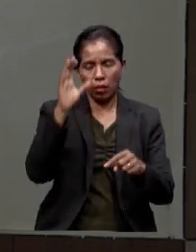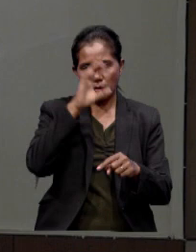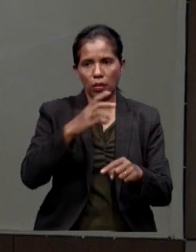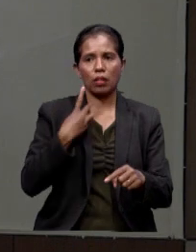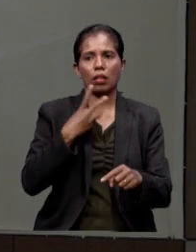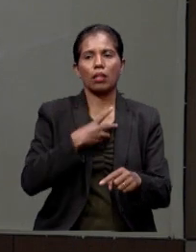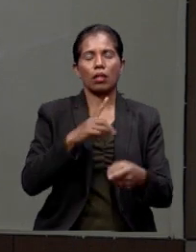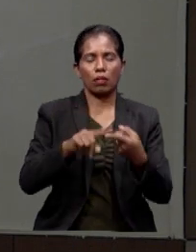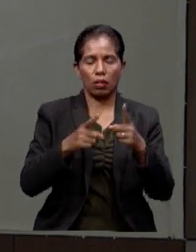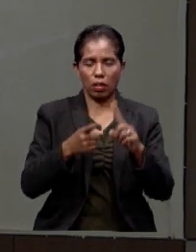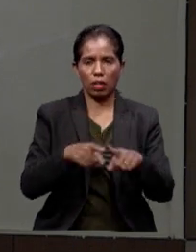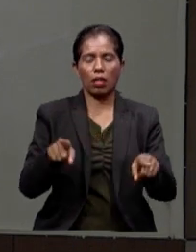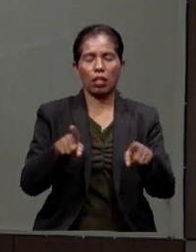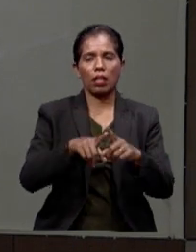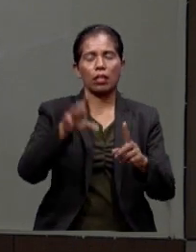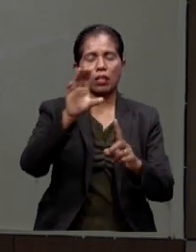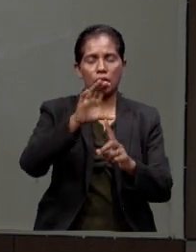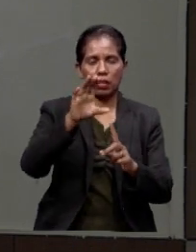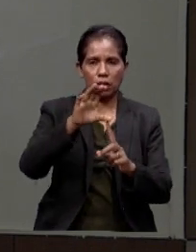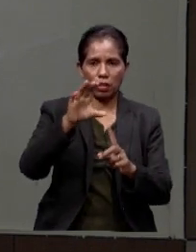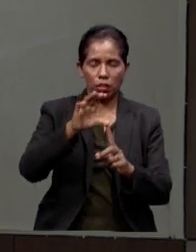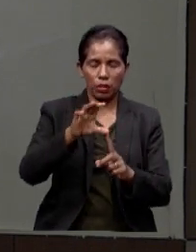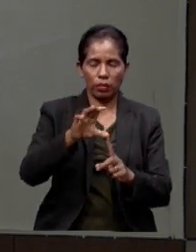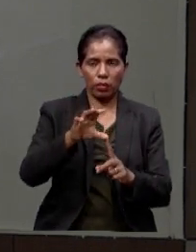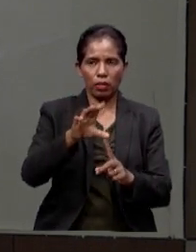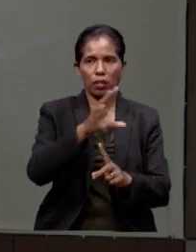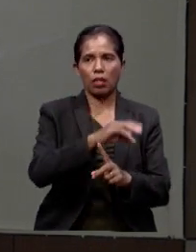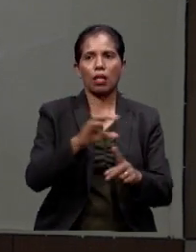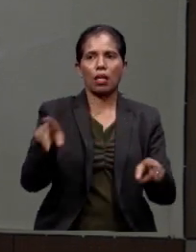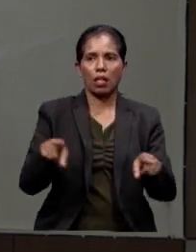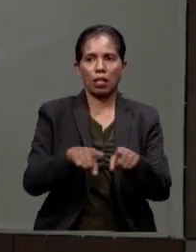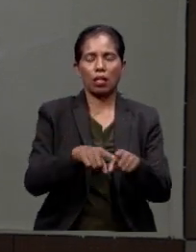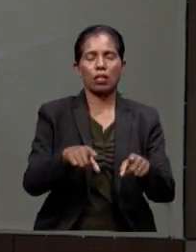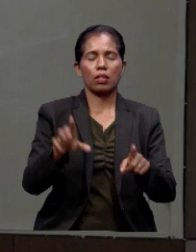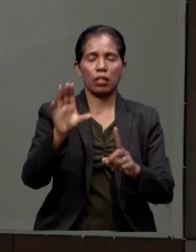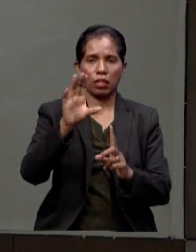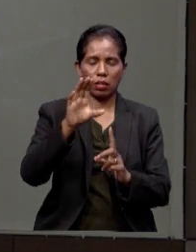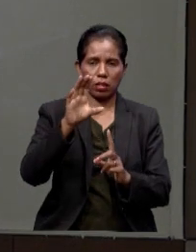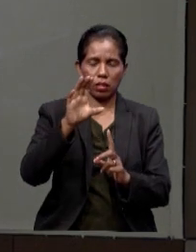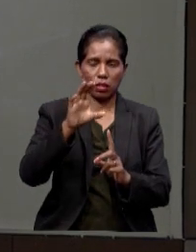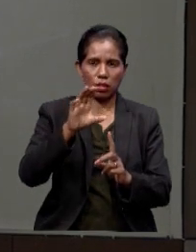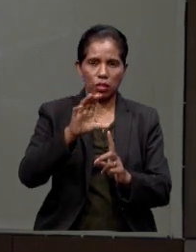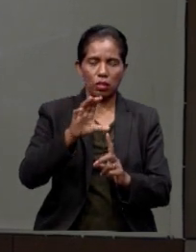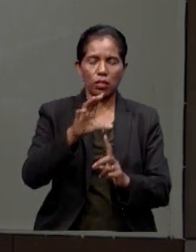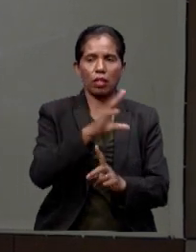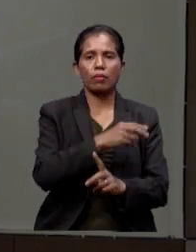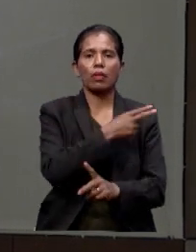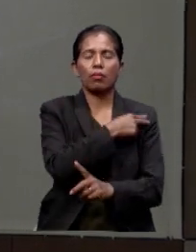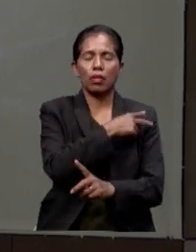hanesan comandante da, responsabilidade hanesan comandante, responsabilidade comandante nia